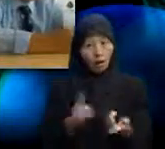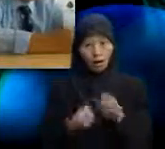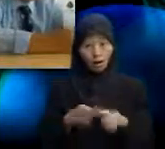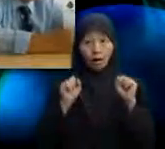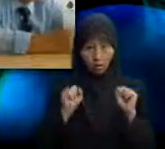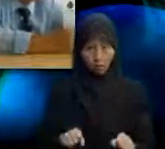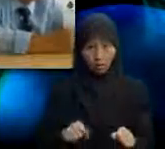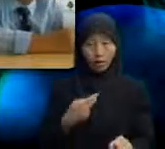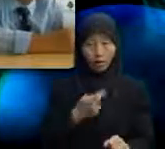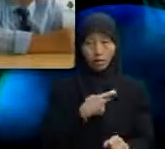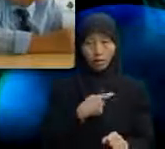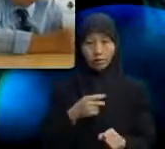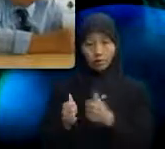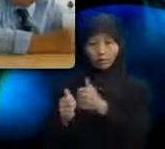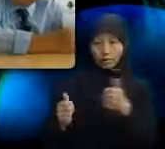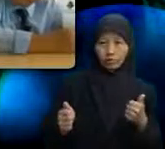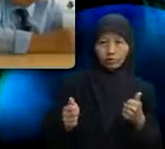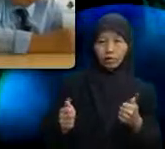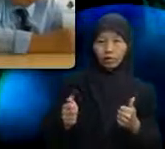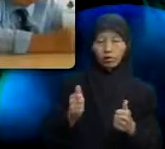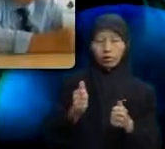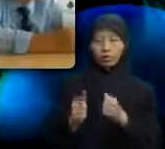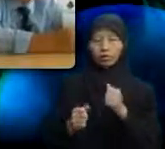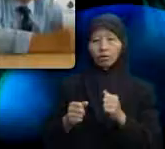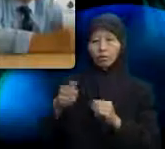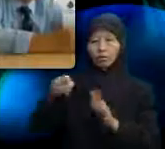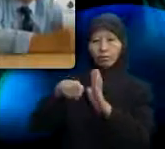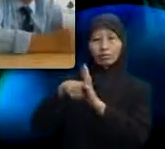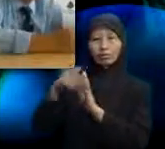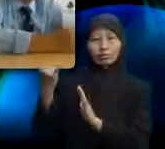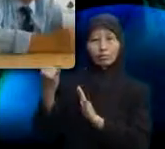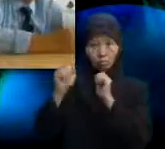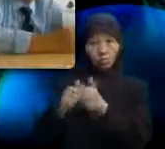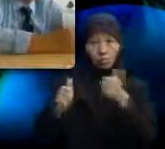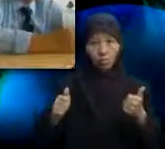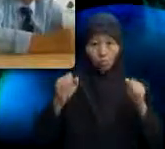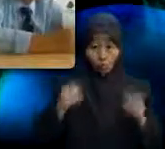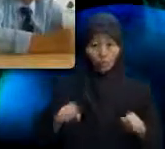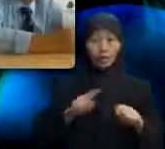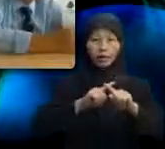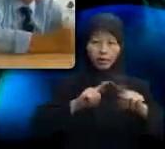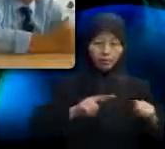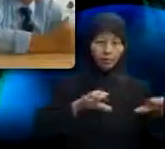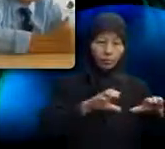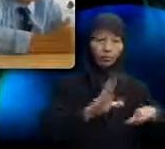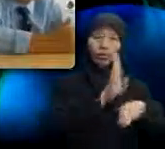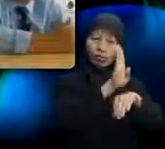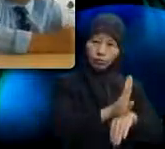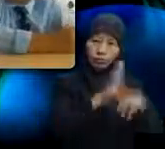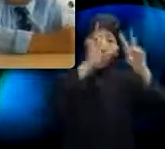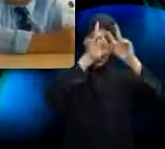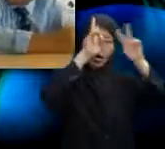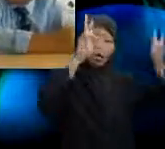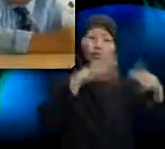Bagaimana rakan-rakan? Bolehkah kita tinggalkan segala nilai dan amalan yang negatif? Sebaliknya, kita bina satu budaya